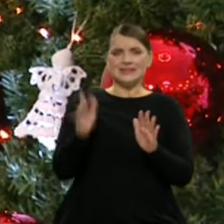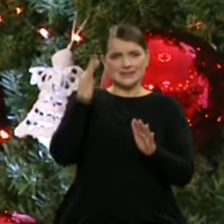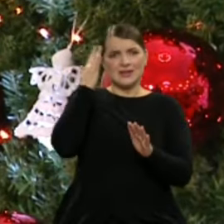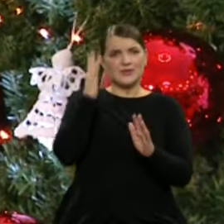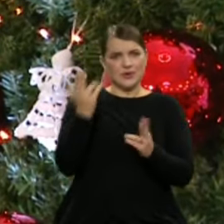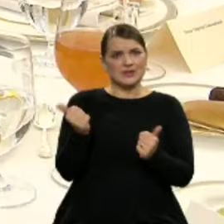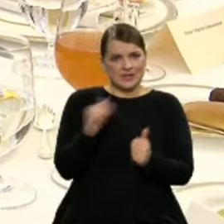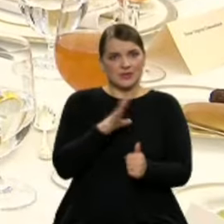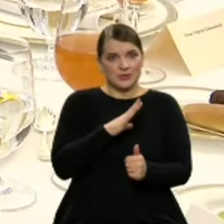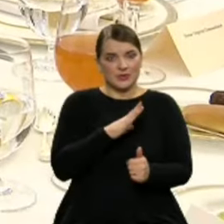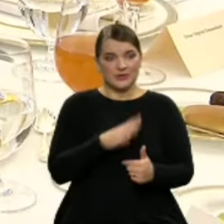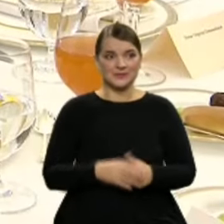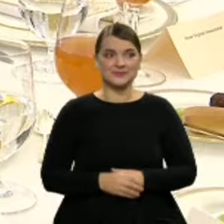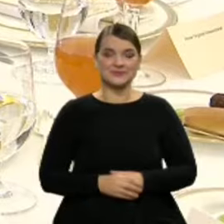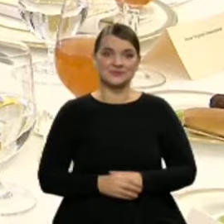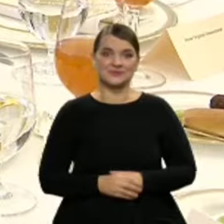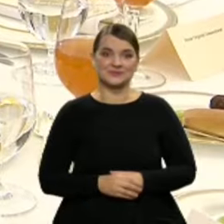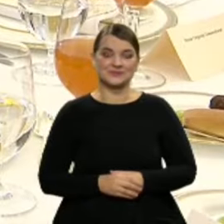giedojame.